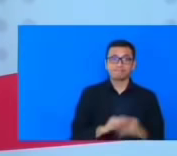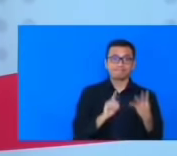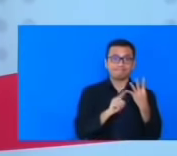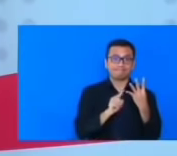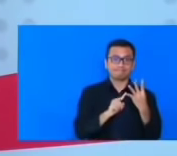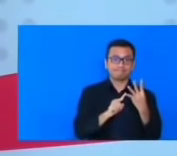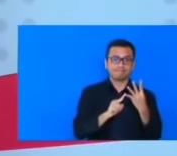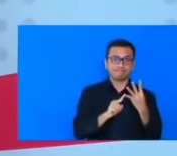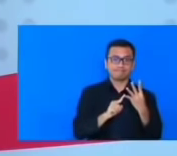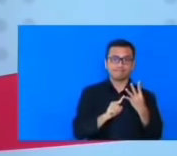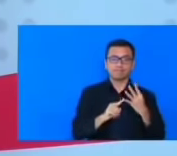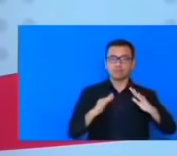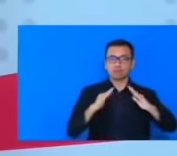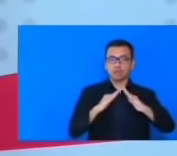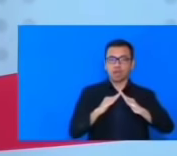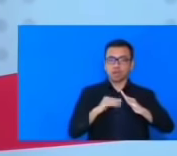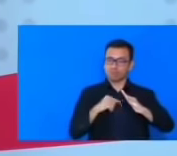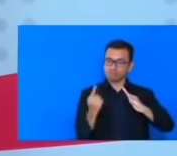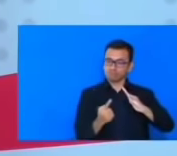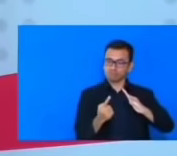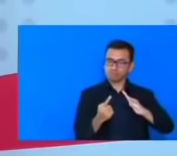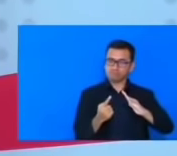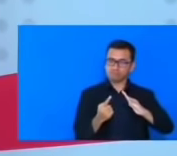aman dan produktif di rumah.